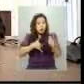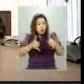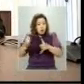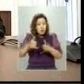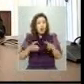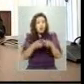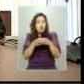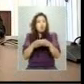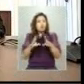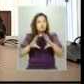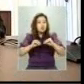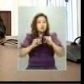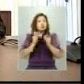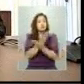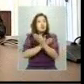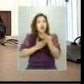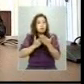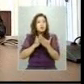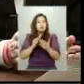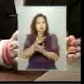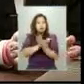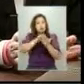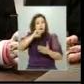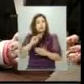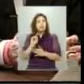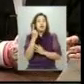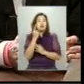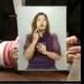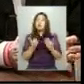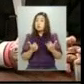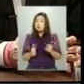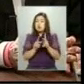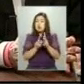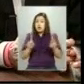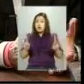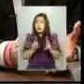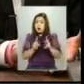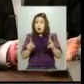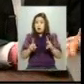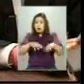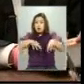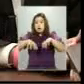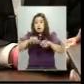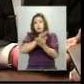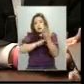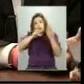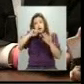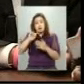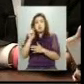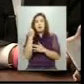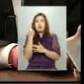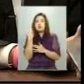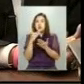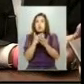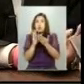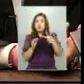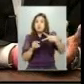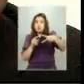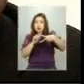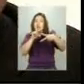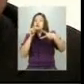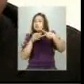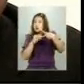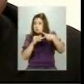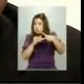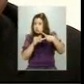ครับ ในด้านการทำงานสมัชชาปฏิรูปประเทศไทยวางกรอบทำงานใน2ระดับคือการบูรณาการระดับประเทศอย่างเช่น